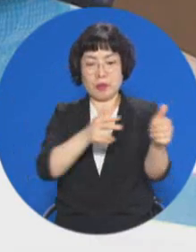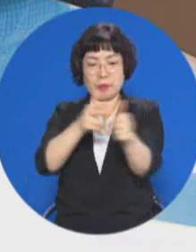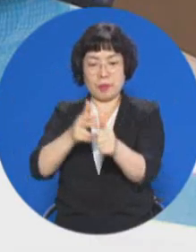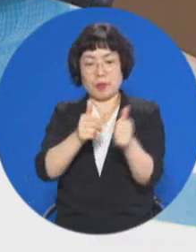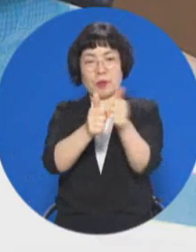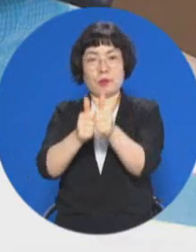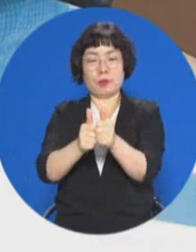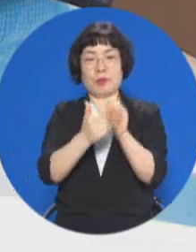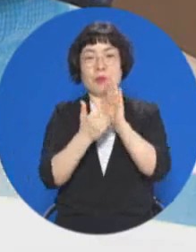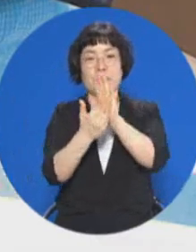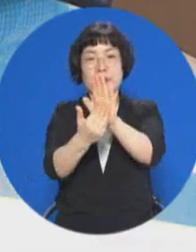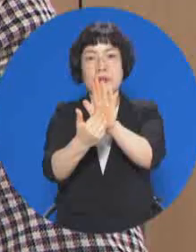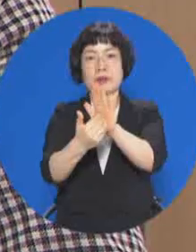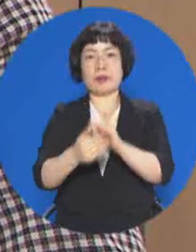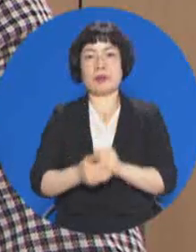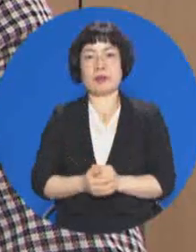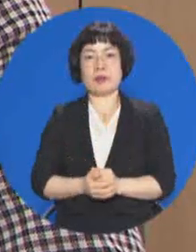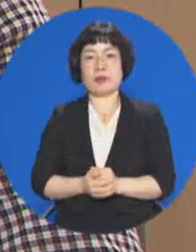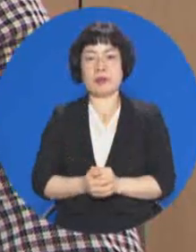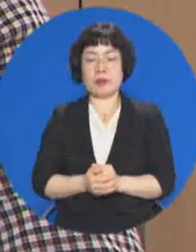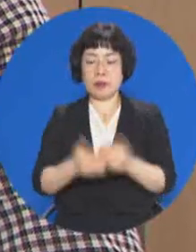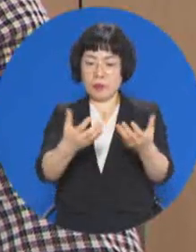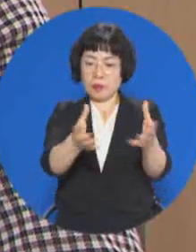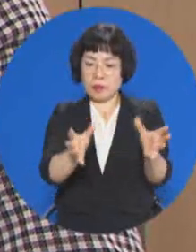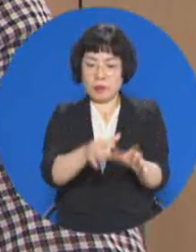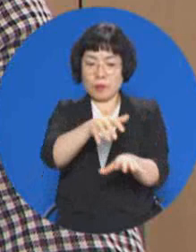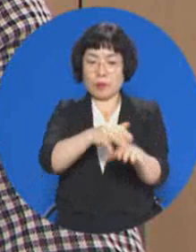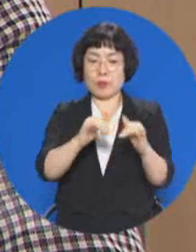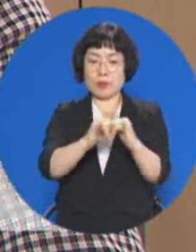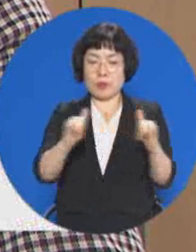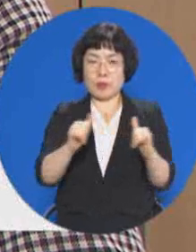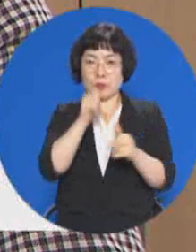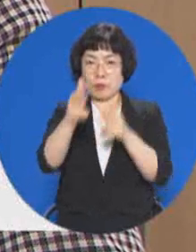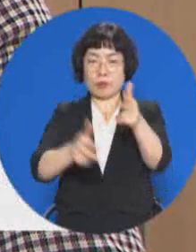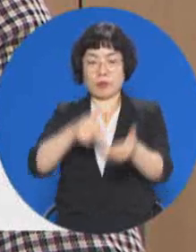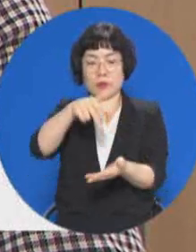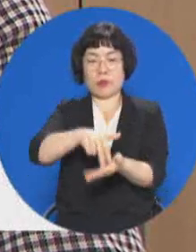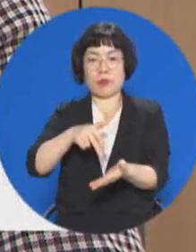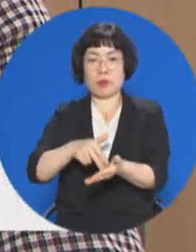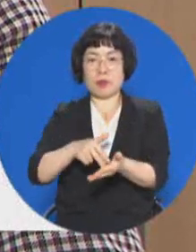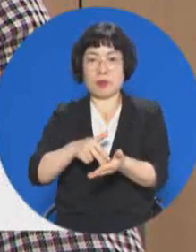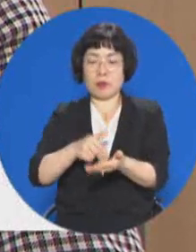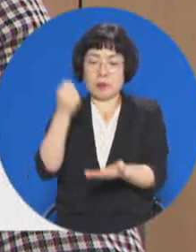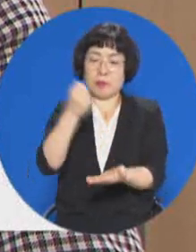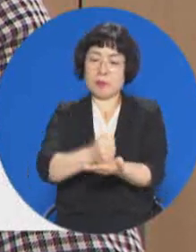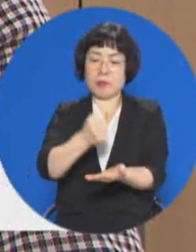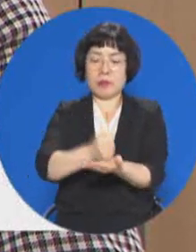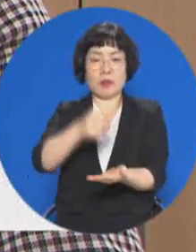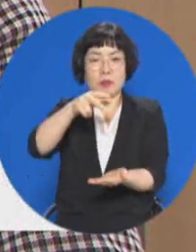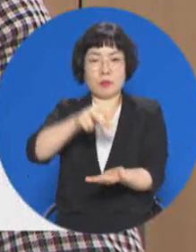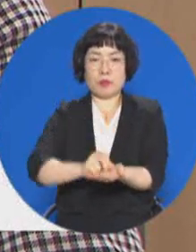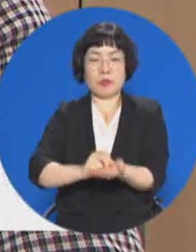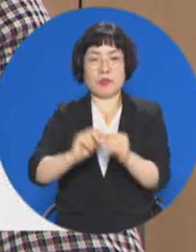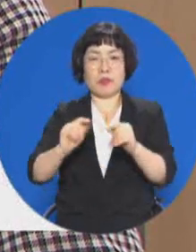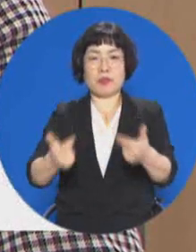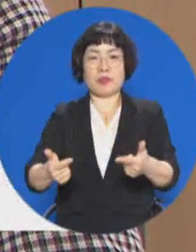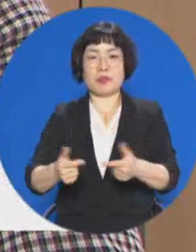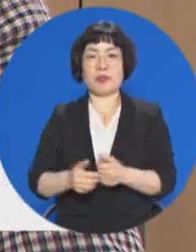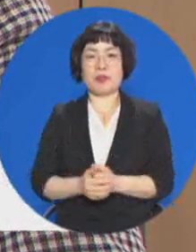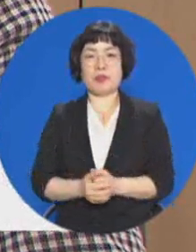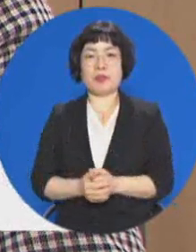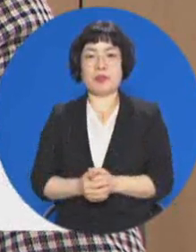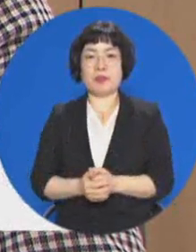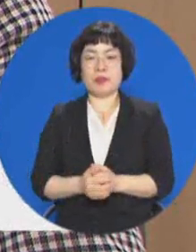동행도 거절했습니다. 이 협의체 구성원을 포스코가 감나라 배나라 결정할 수 있는 문제가 아니라는